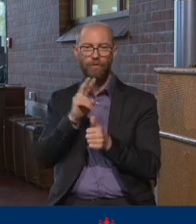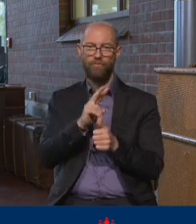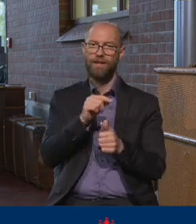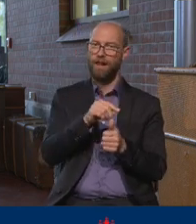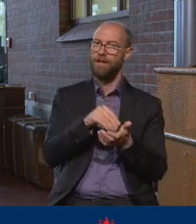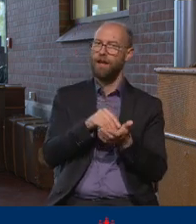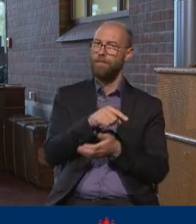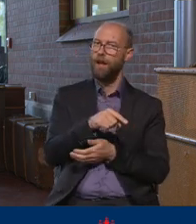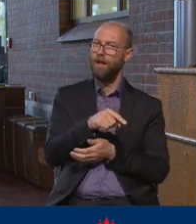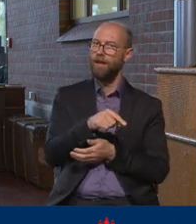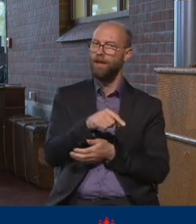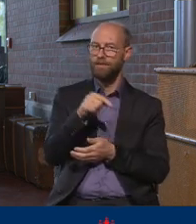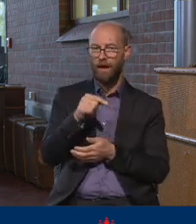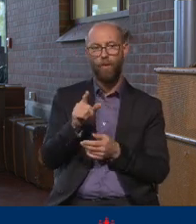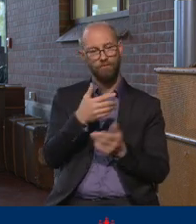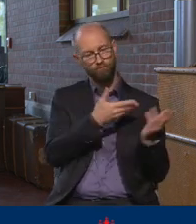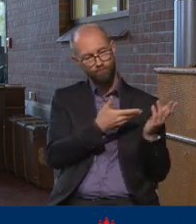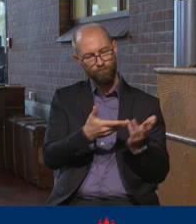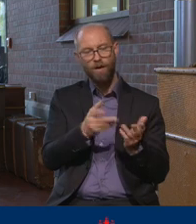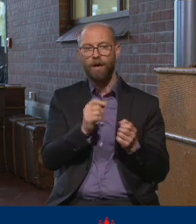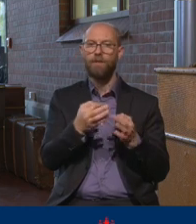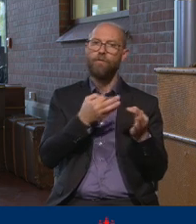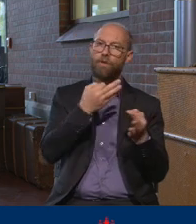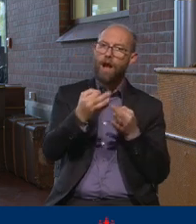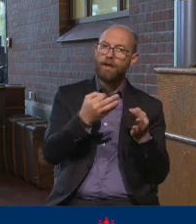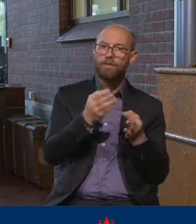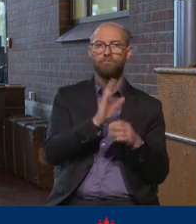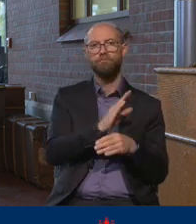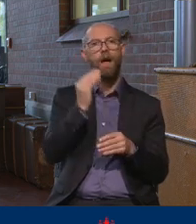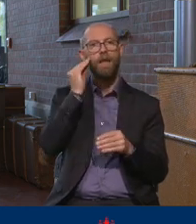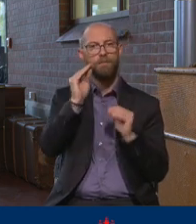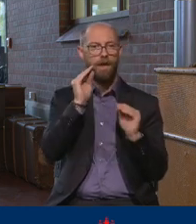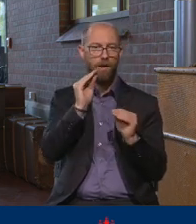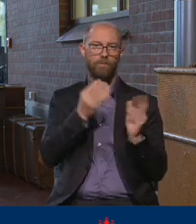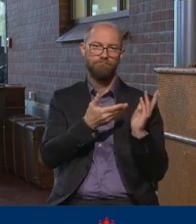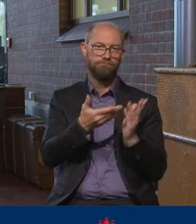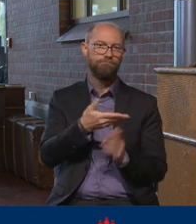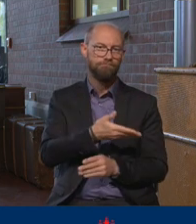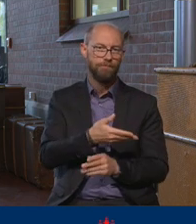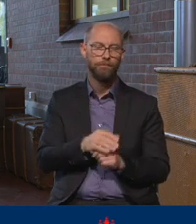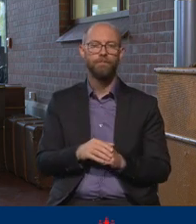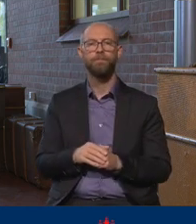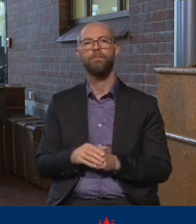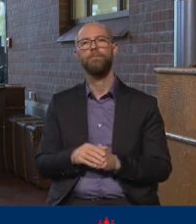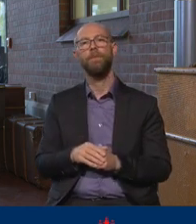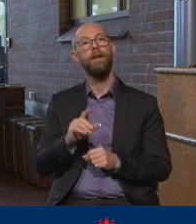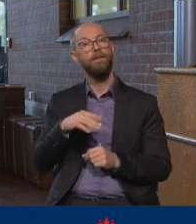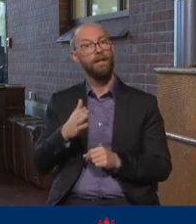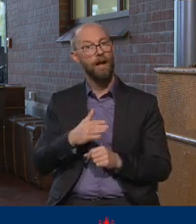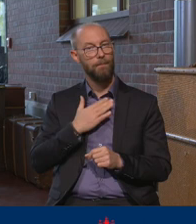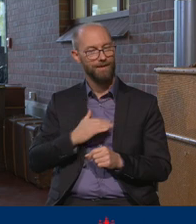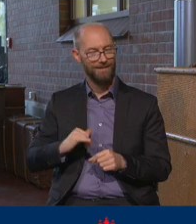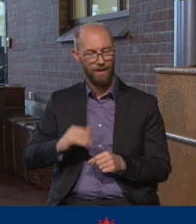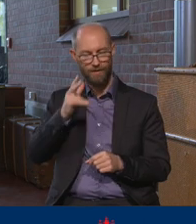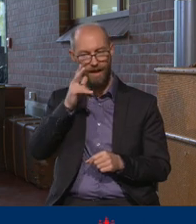raum haben für dann fragen und anmerkungen im anschluss meine damen und herren haben